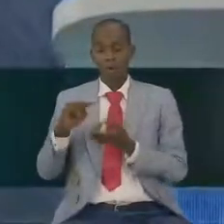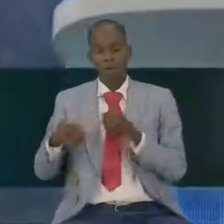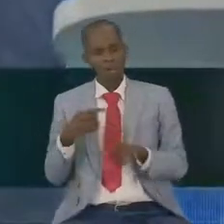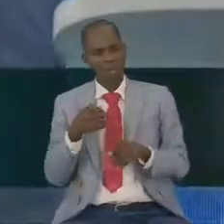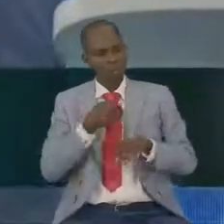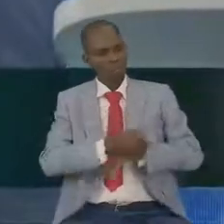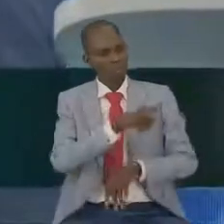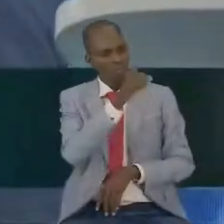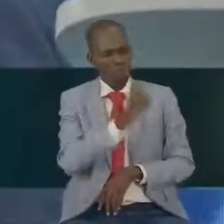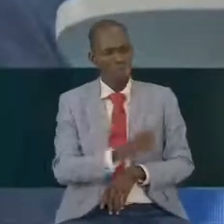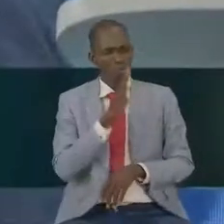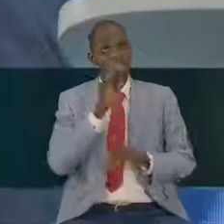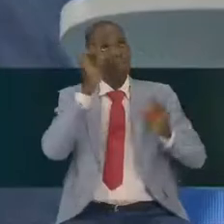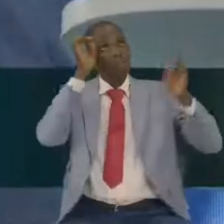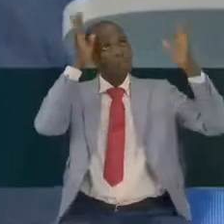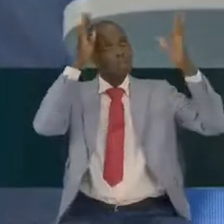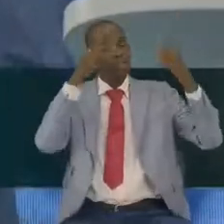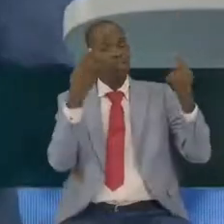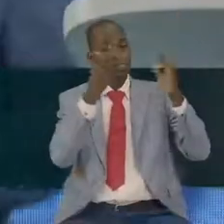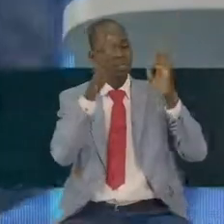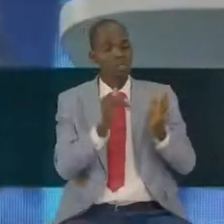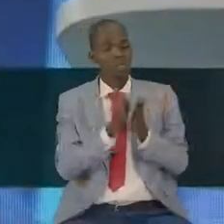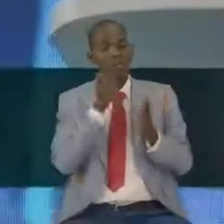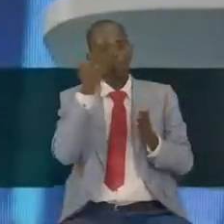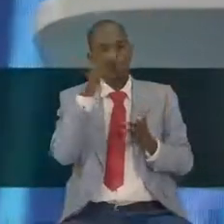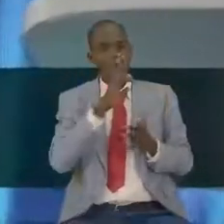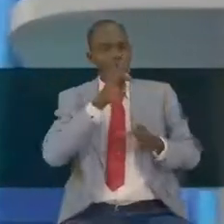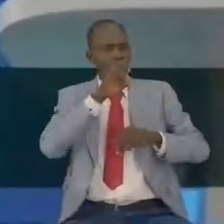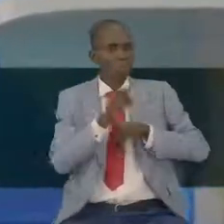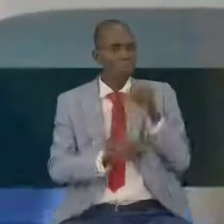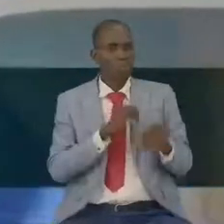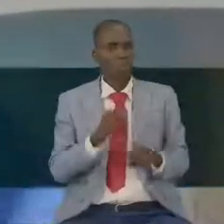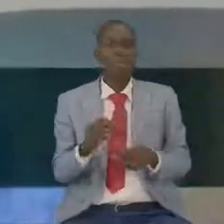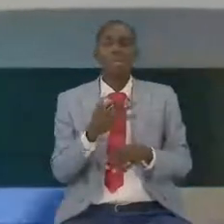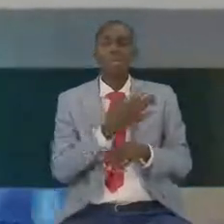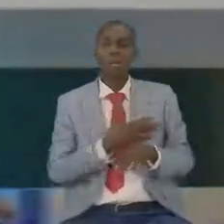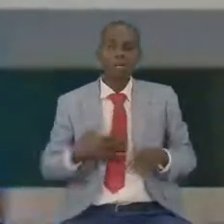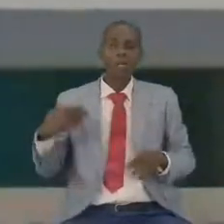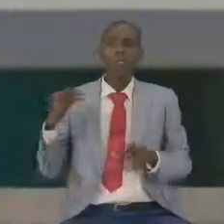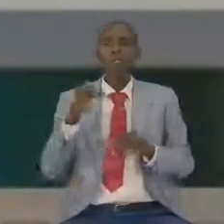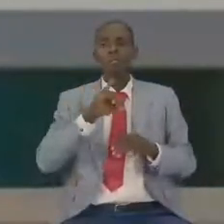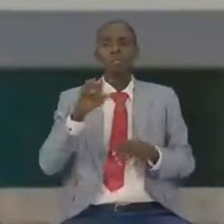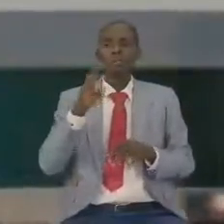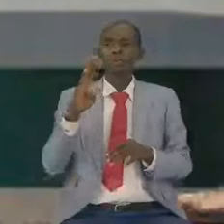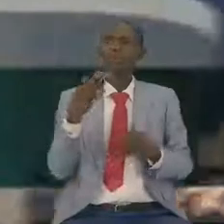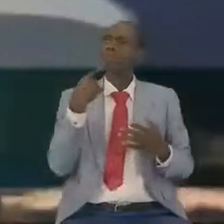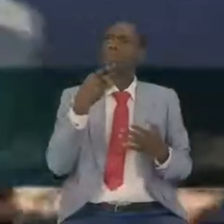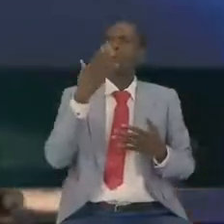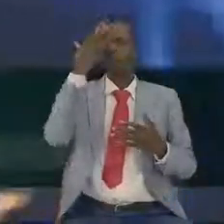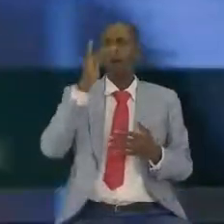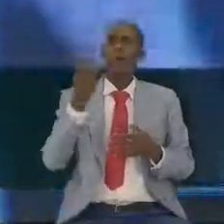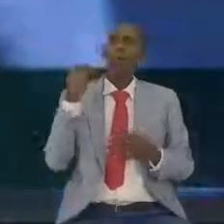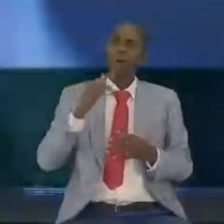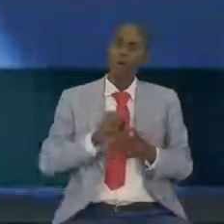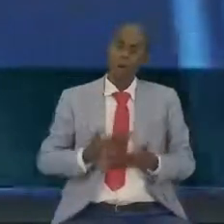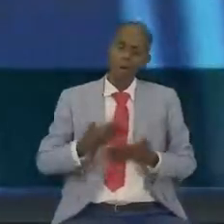pécheur. C'est pourquoi cela t'arrive. Et lui-même, il a dit: pourquoi suis-je né? Il a même regretté